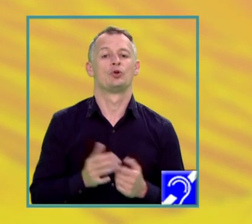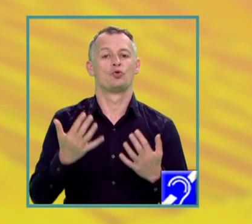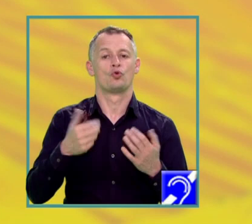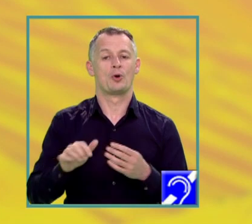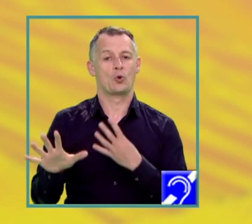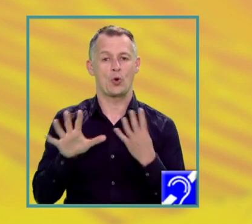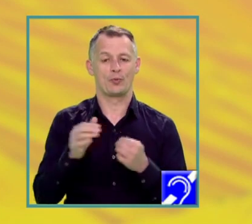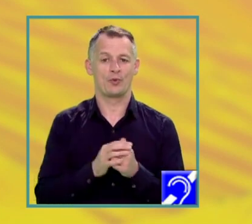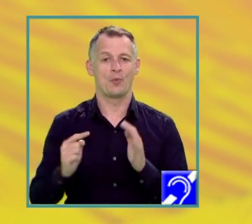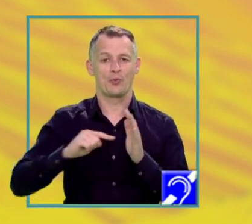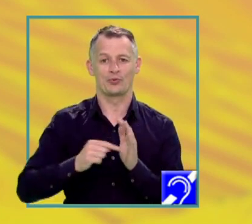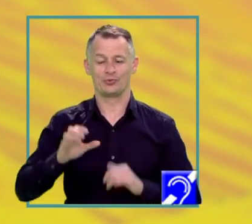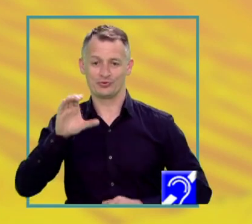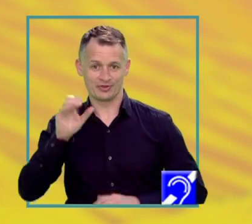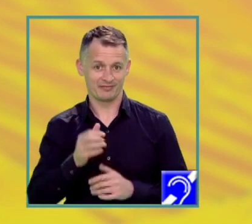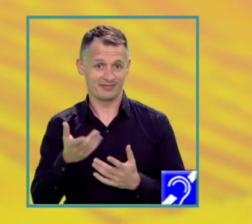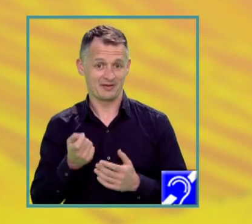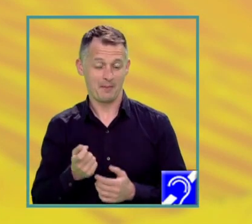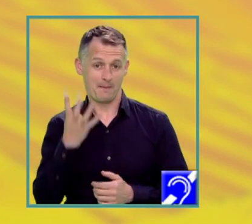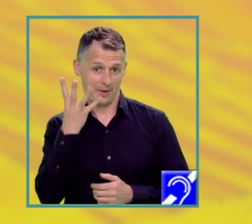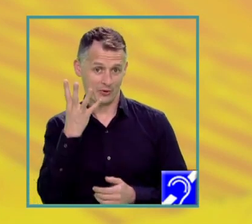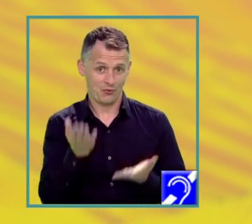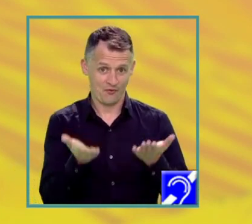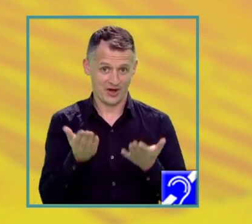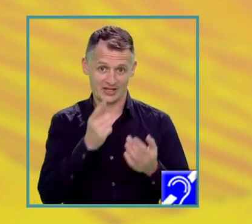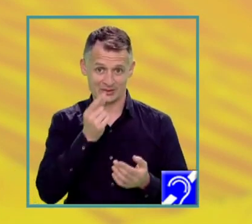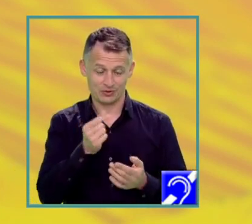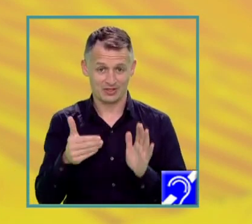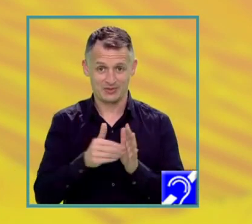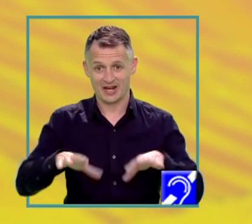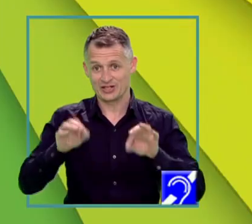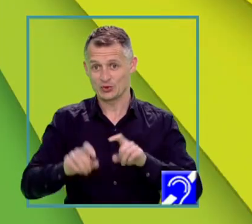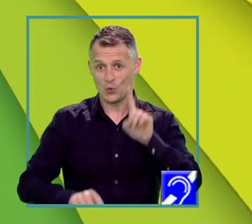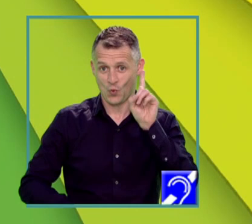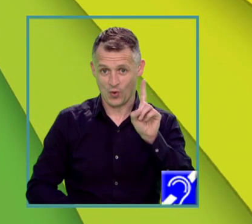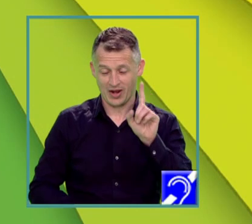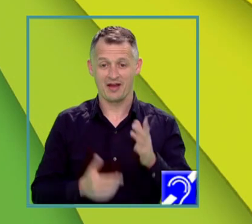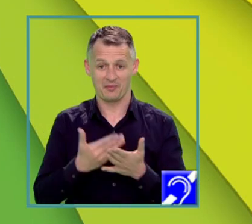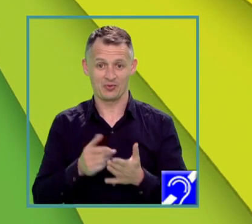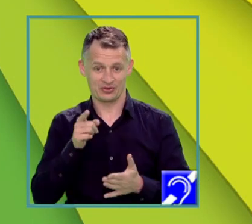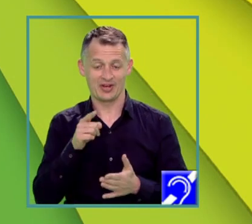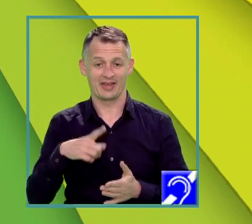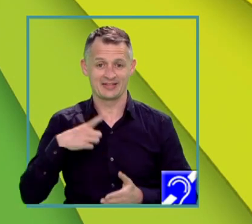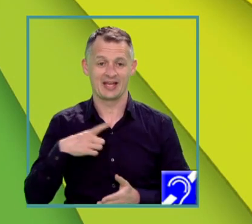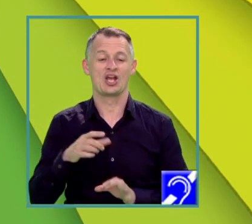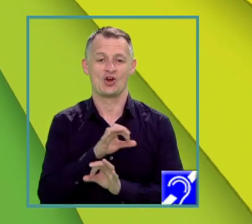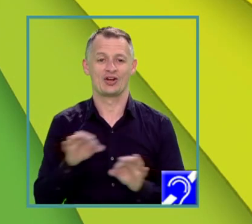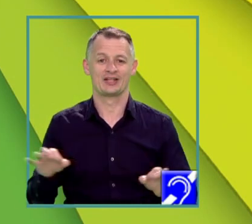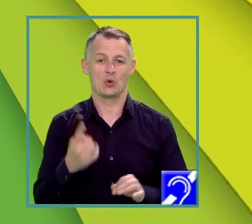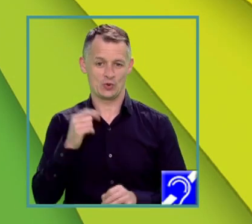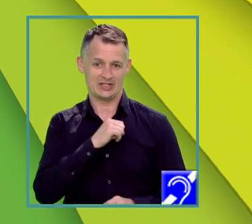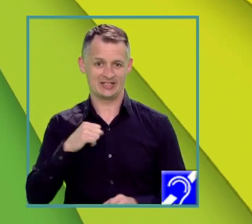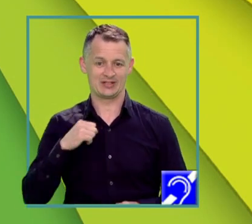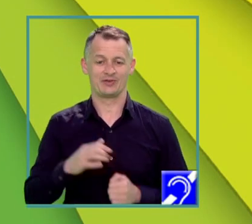dulce acolo unde din 4 variante de răspuns Trebuie să alegeți doar una pentru că aceea Este corectă una